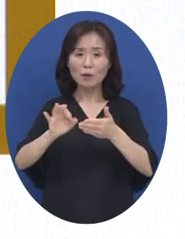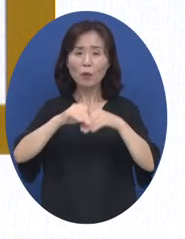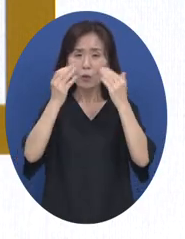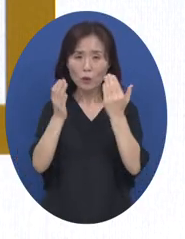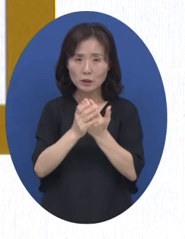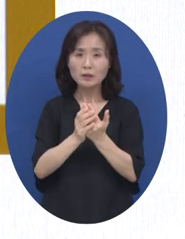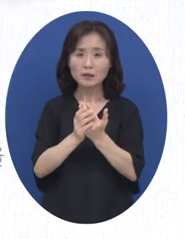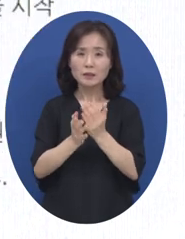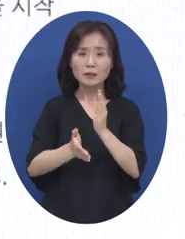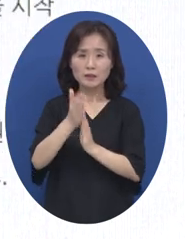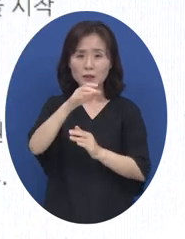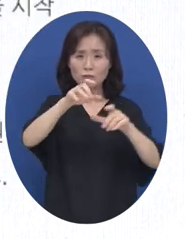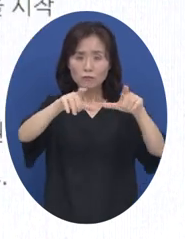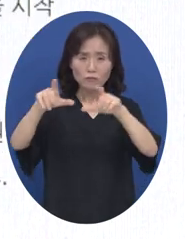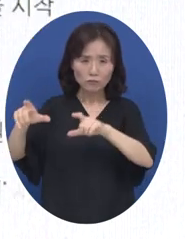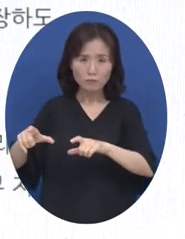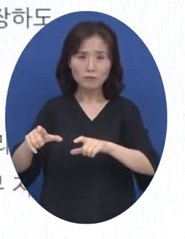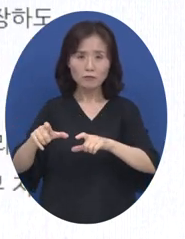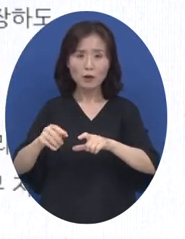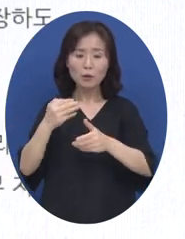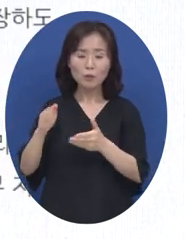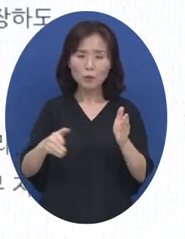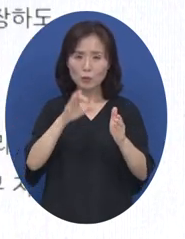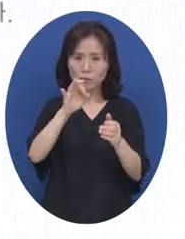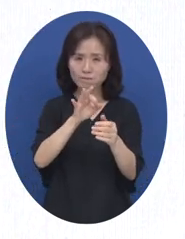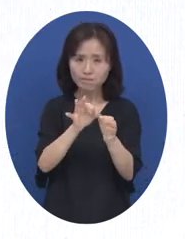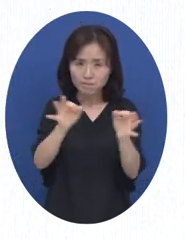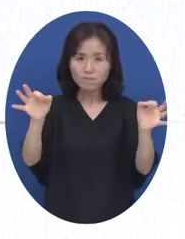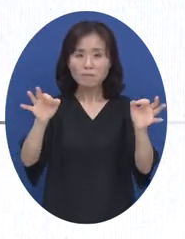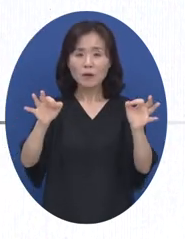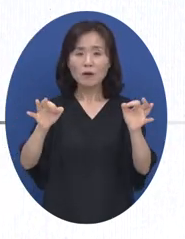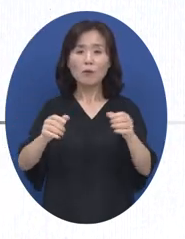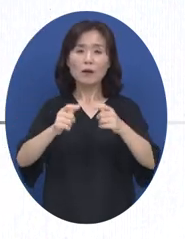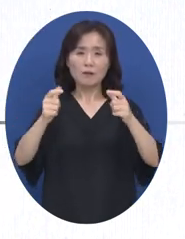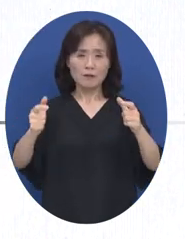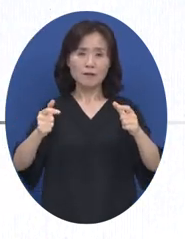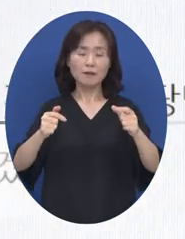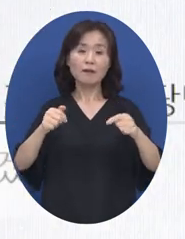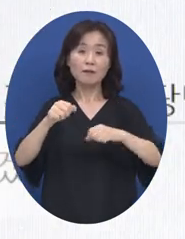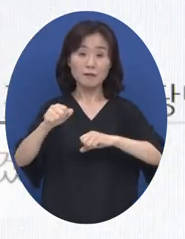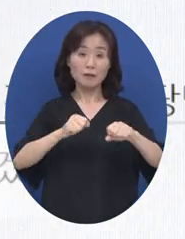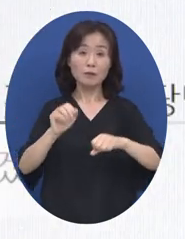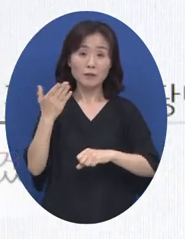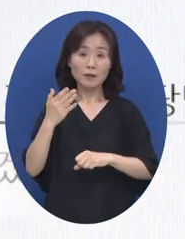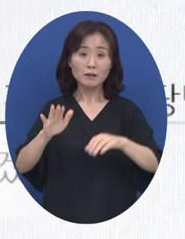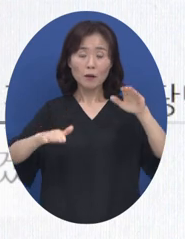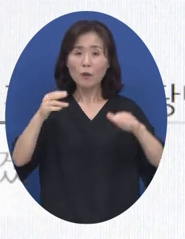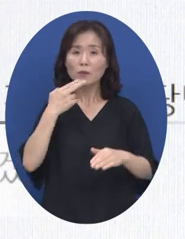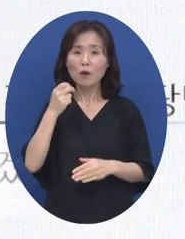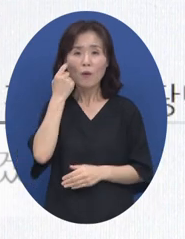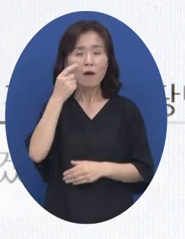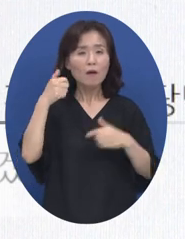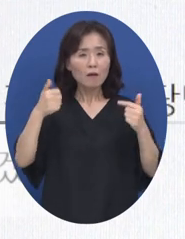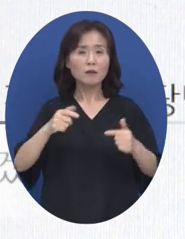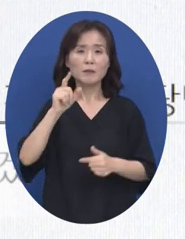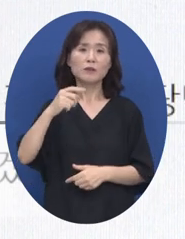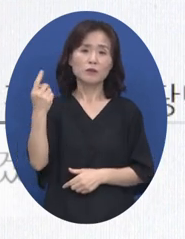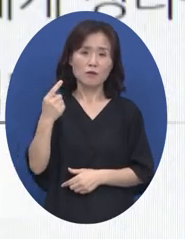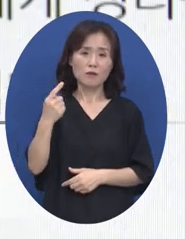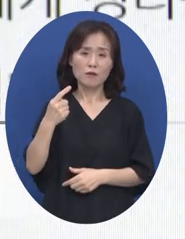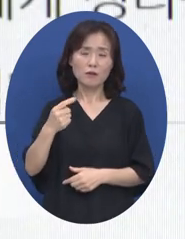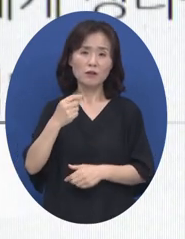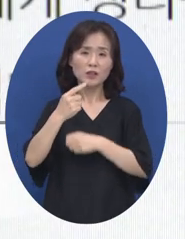도비를 지원해 도 전체로 확대하는 사업을 추진합니다. 차별 없이 균등하게 월 11,000원,